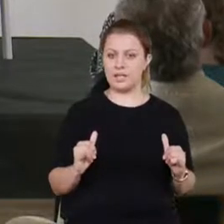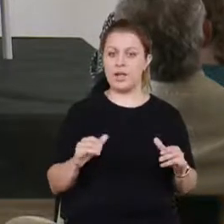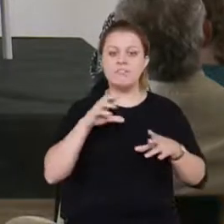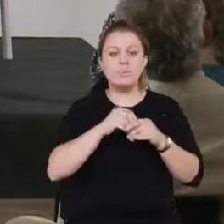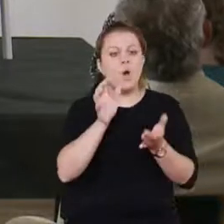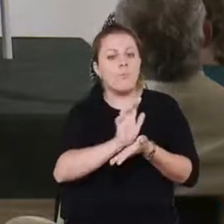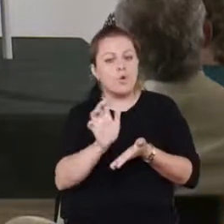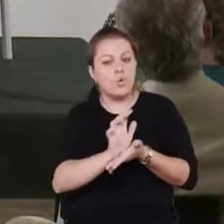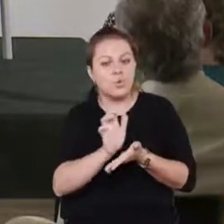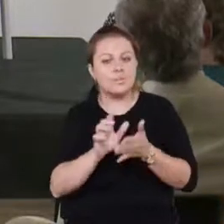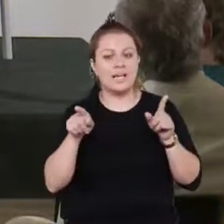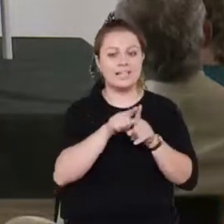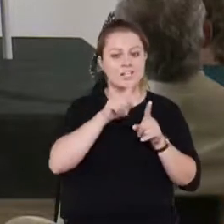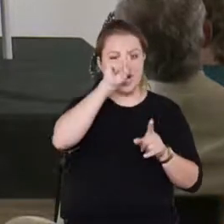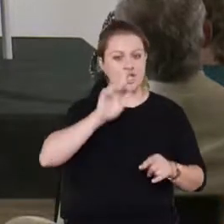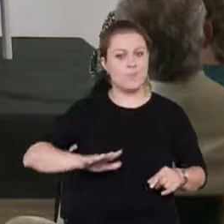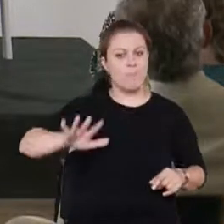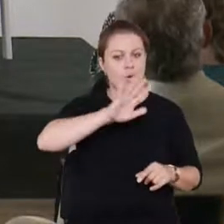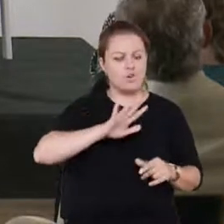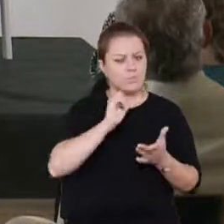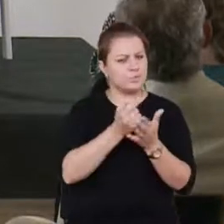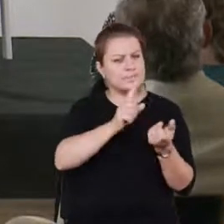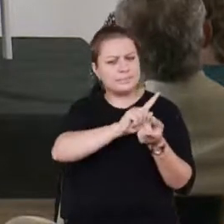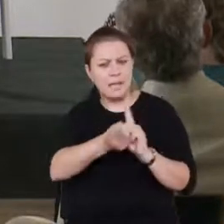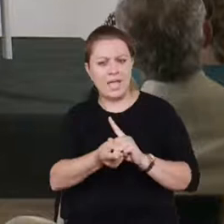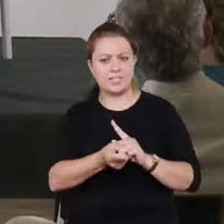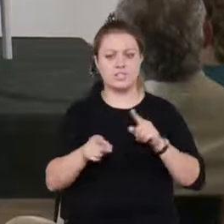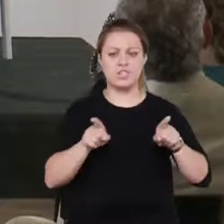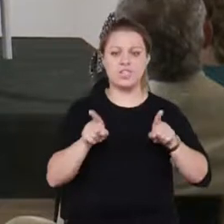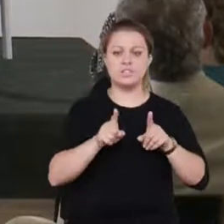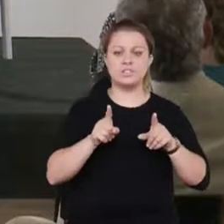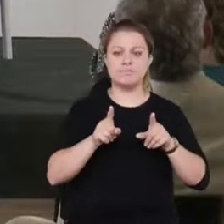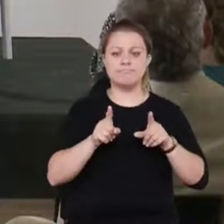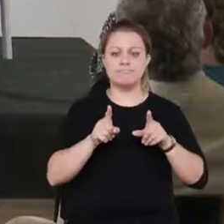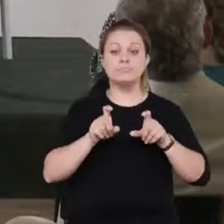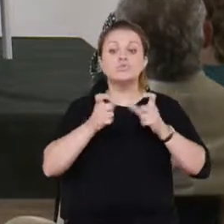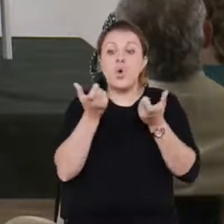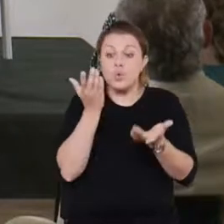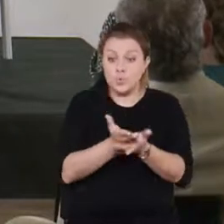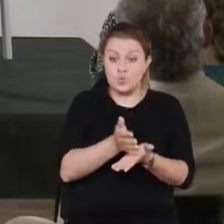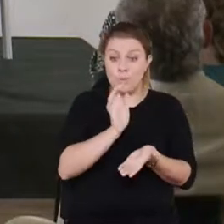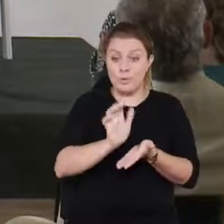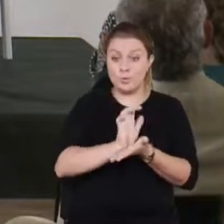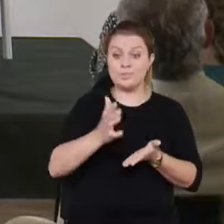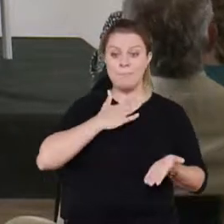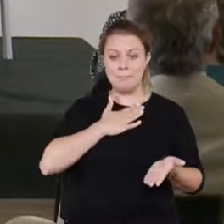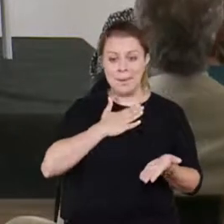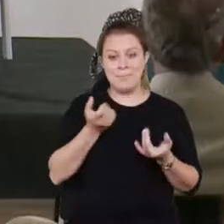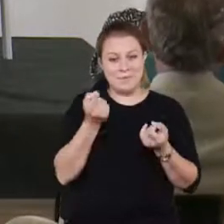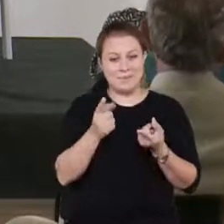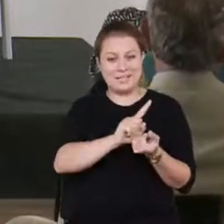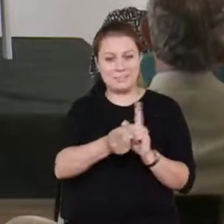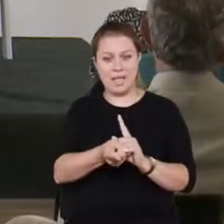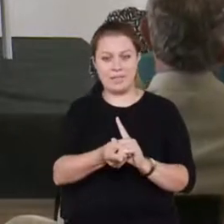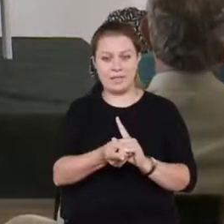zmienić, ale także społeczeństwo musi się zmienić, to znaczy redystrybucja musi się zmienić tego, co jest wyprodukowane. No? Bo ich doświadczenie jest